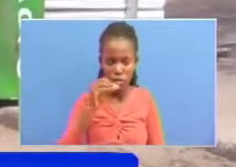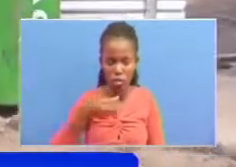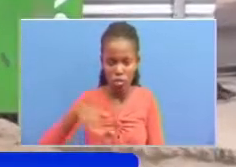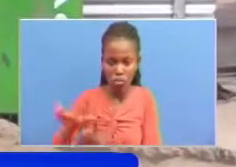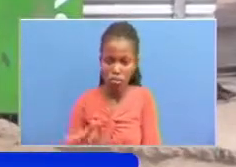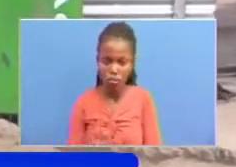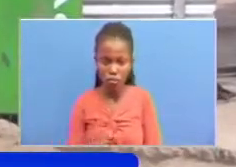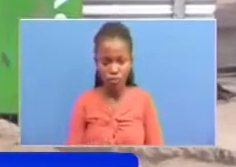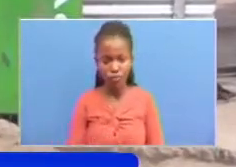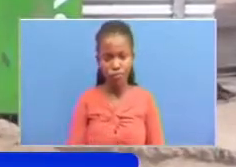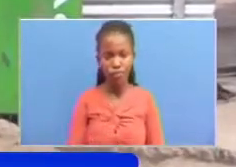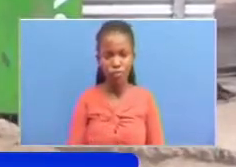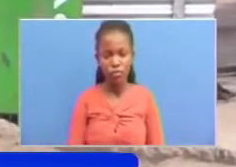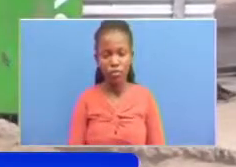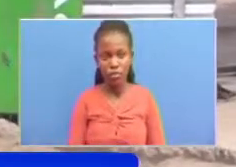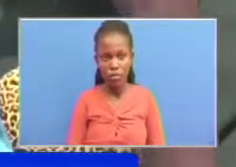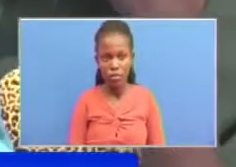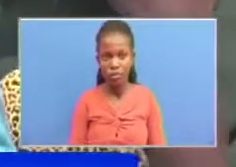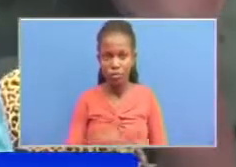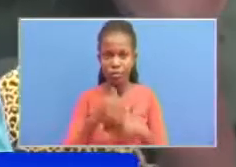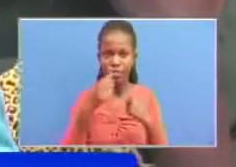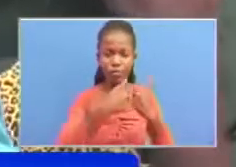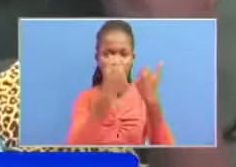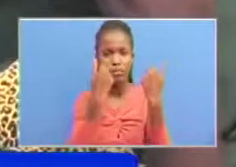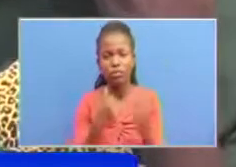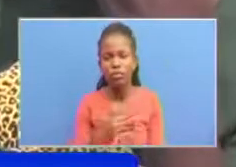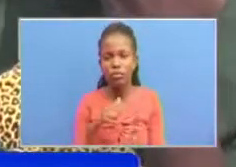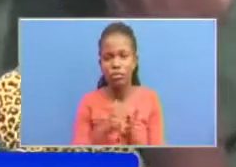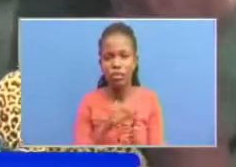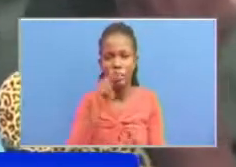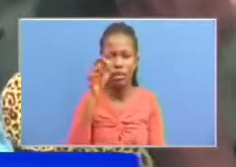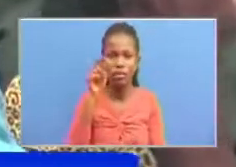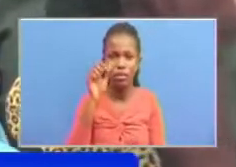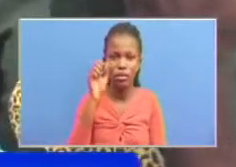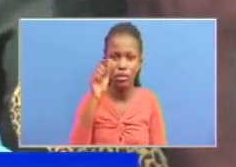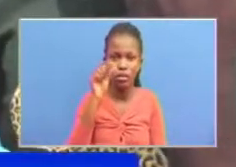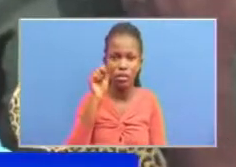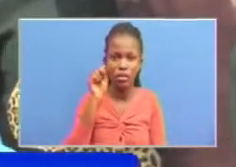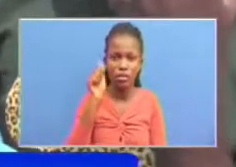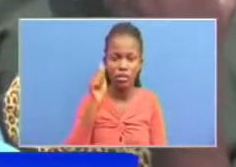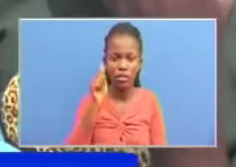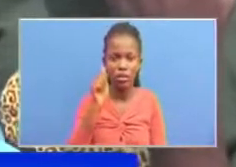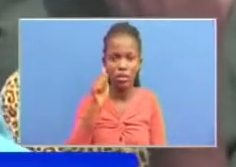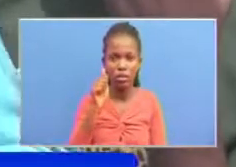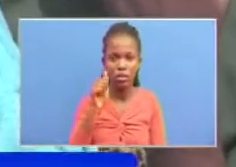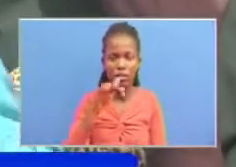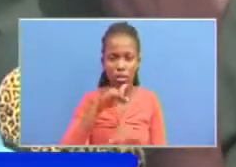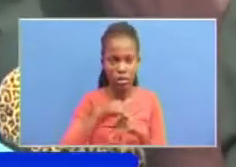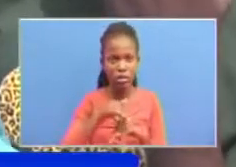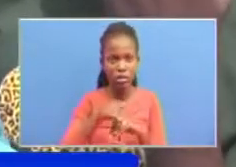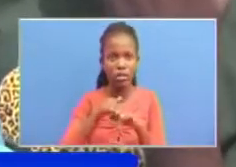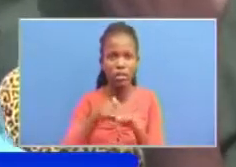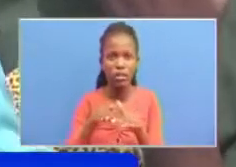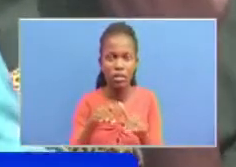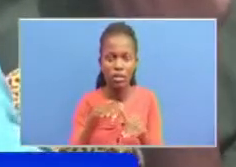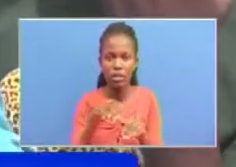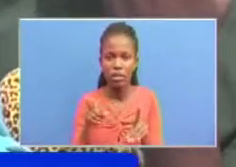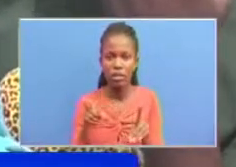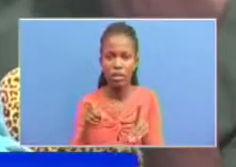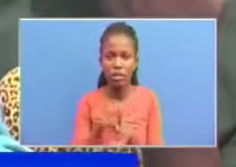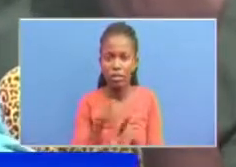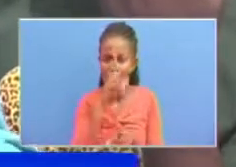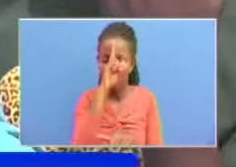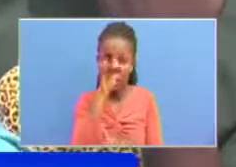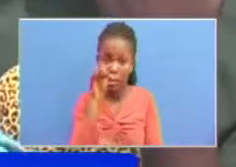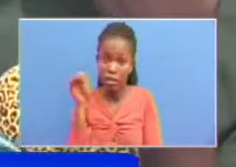atwa ikauta maboda boda. Nendo kule NTSA, traffic, onalenjo la polisi, wethi eneme